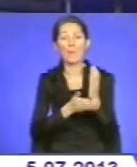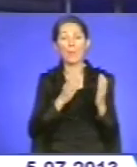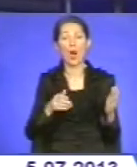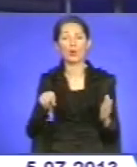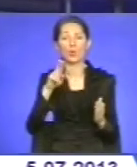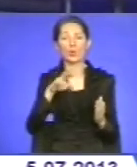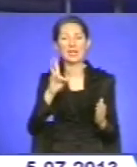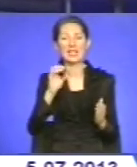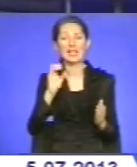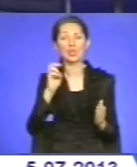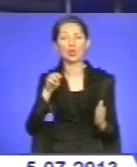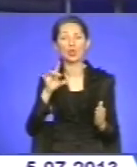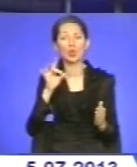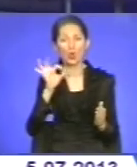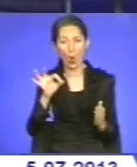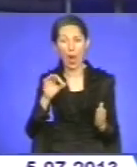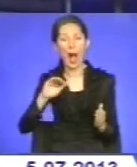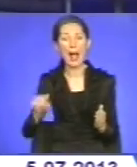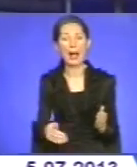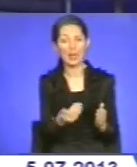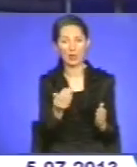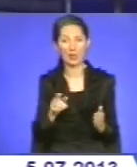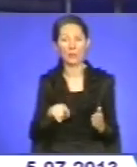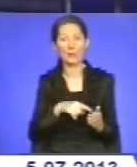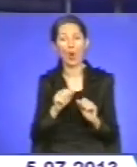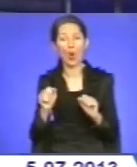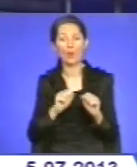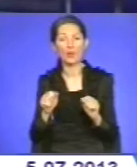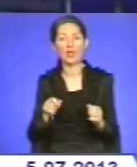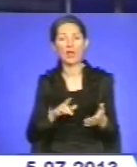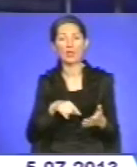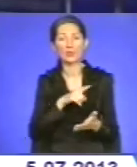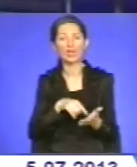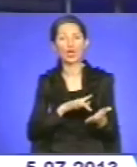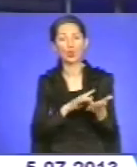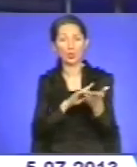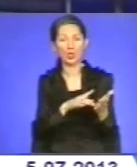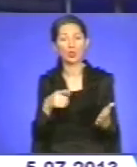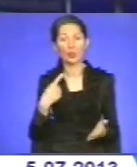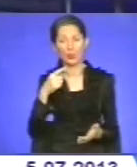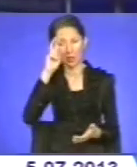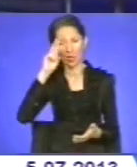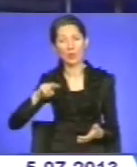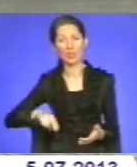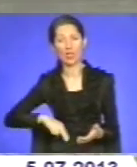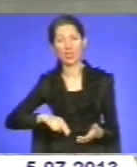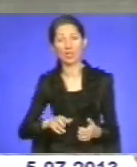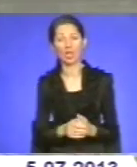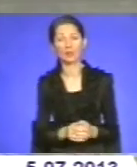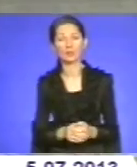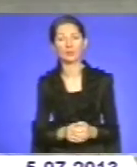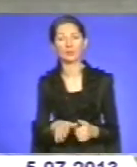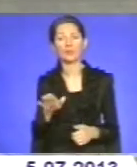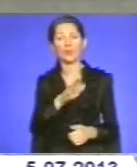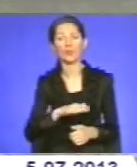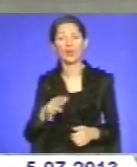зі спеціалістами управління з питань туризму та курортів обласної державної адміністрації. Детальніше у сюжеті. На